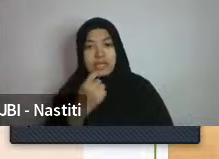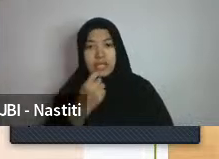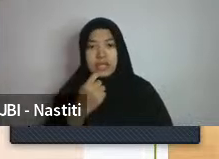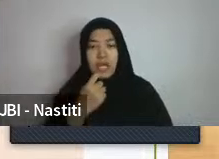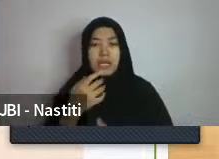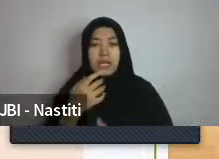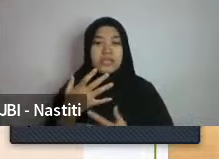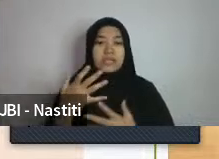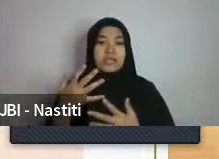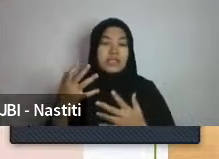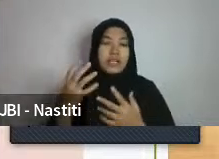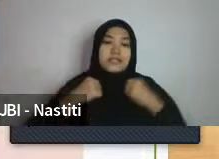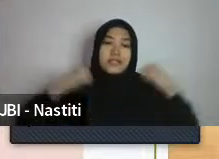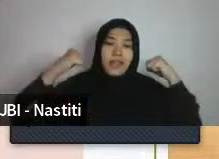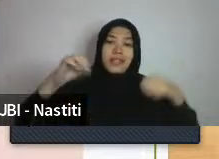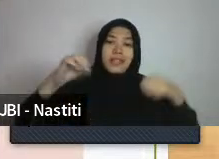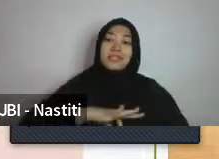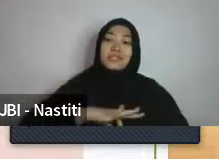dari awal.